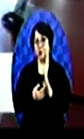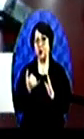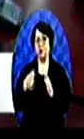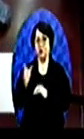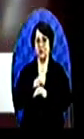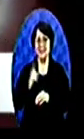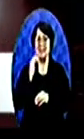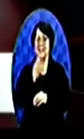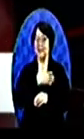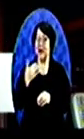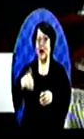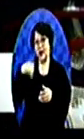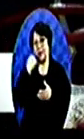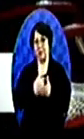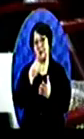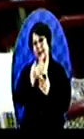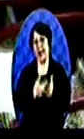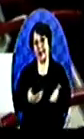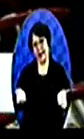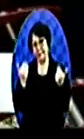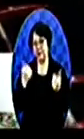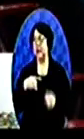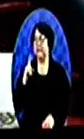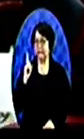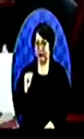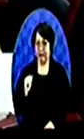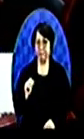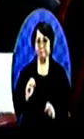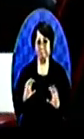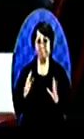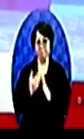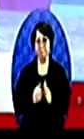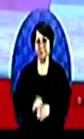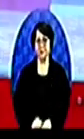тамгын газарт ирүүлж байхаар болсон юм а.